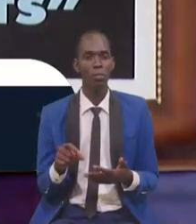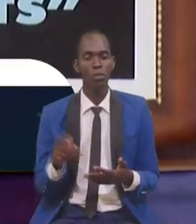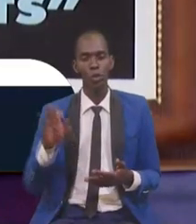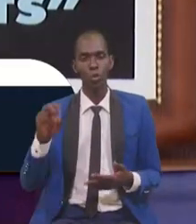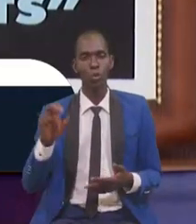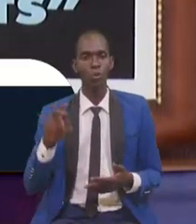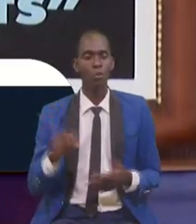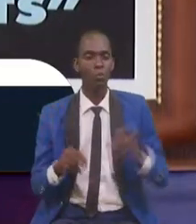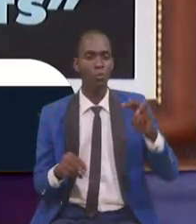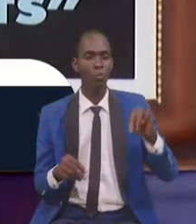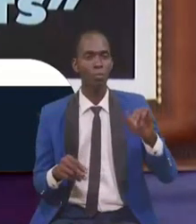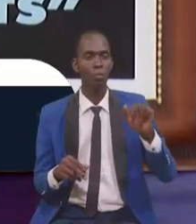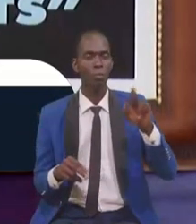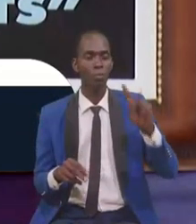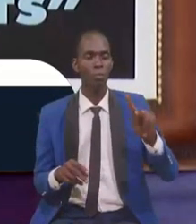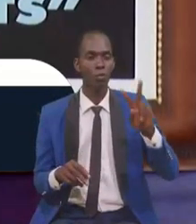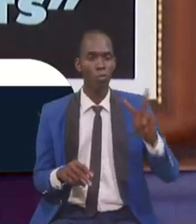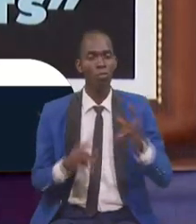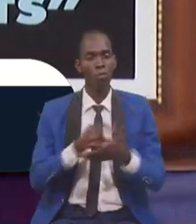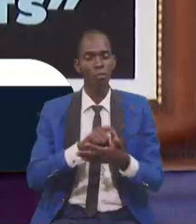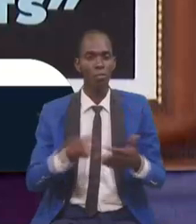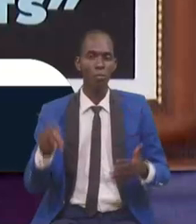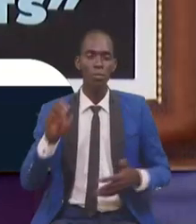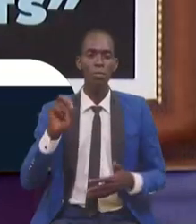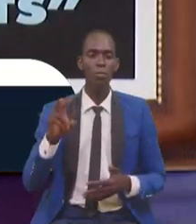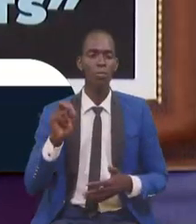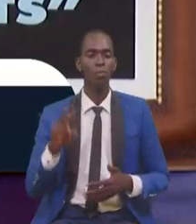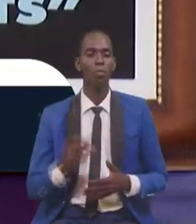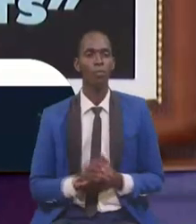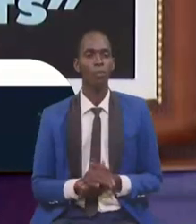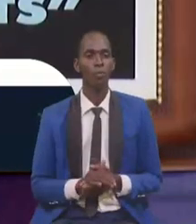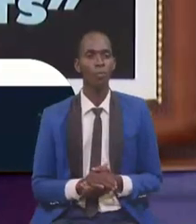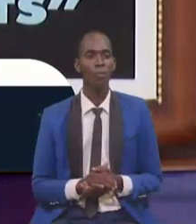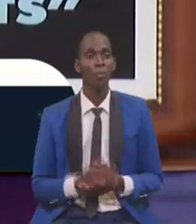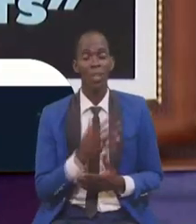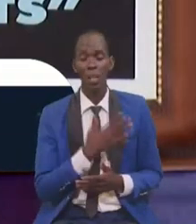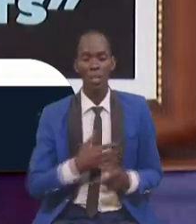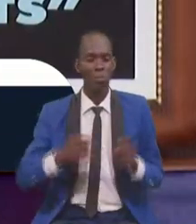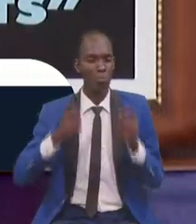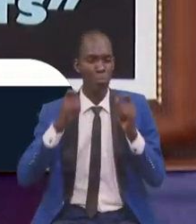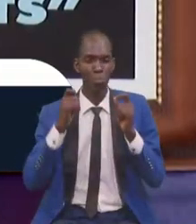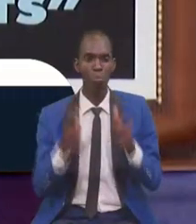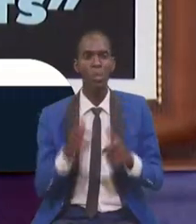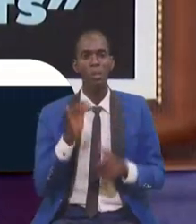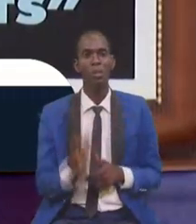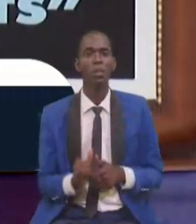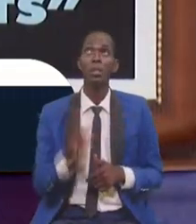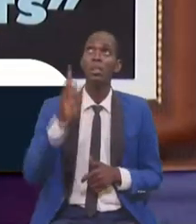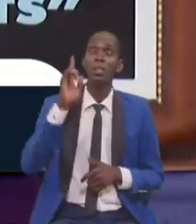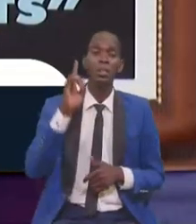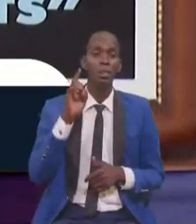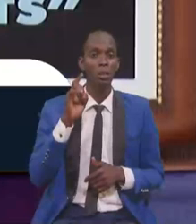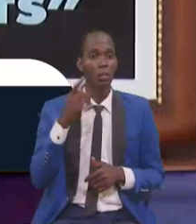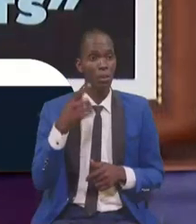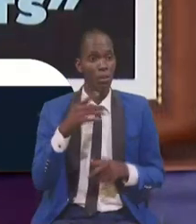Marc 2, verset 12. Marc 2, verset 12. Et